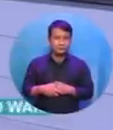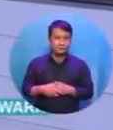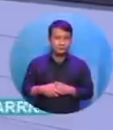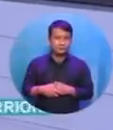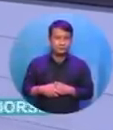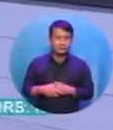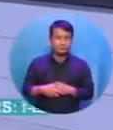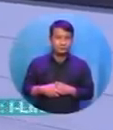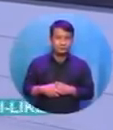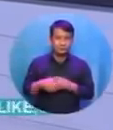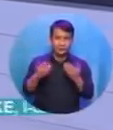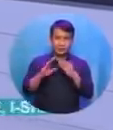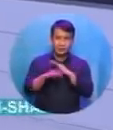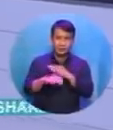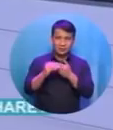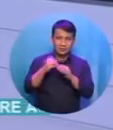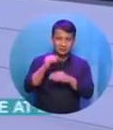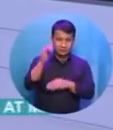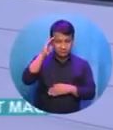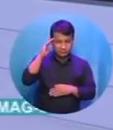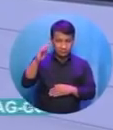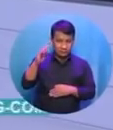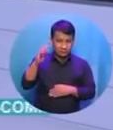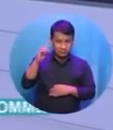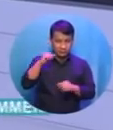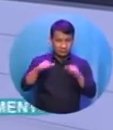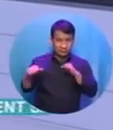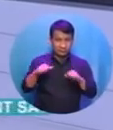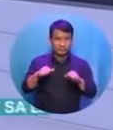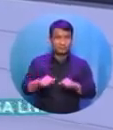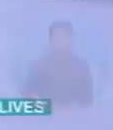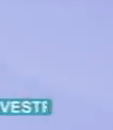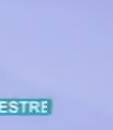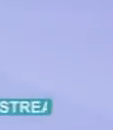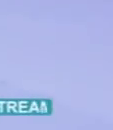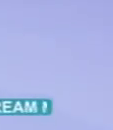God bless. Yan lamang kayo, magbabalik pa ang Idol in Action.